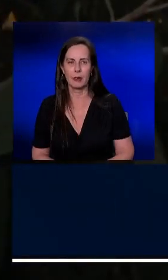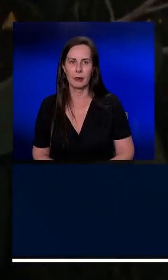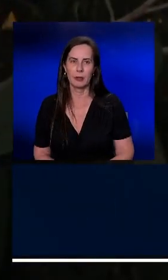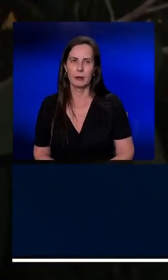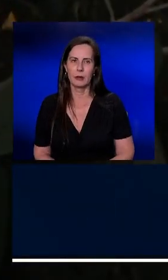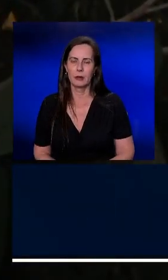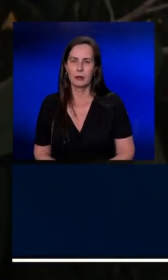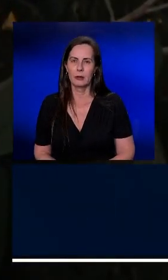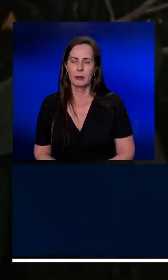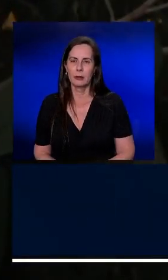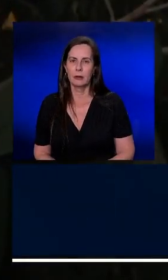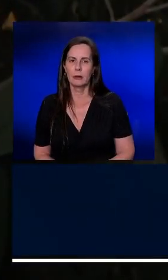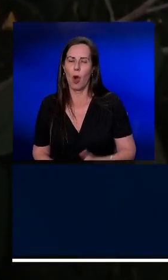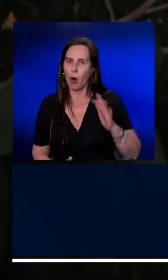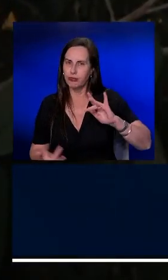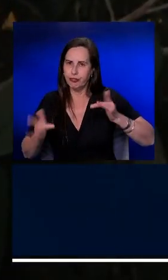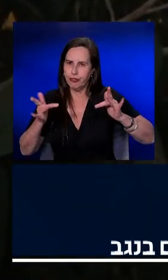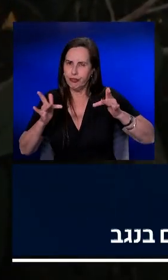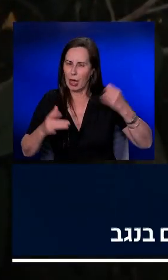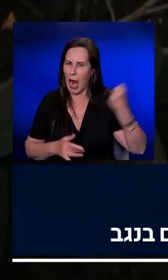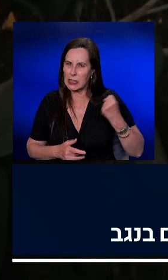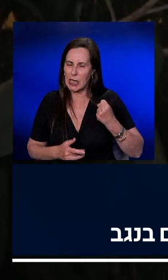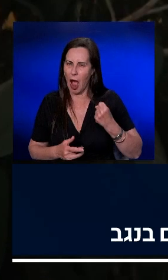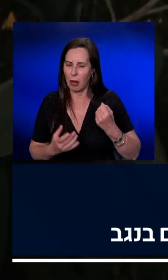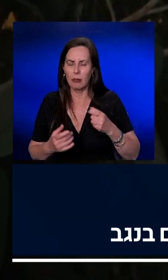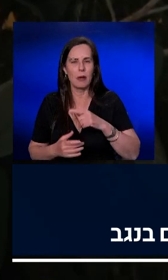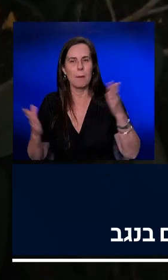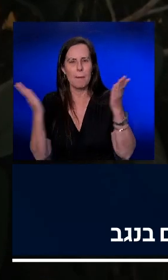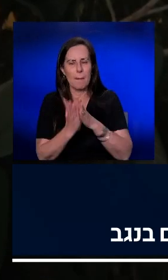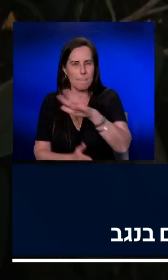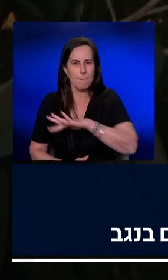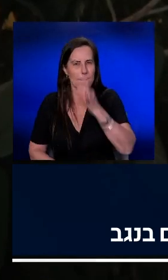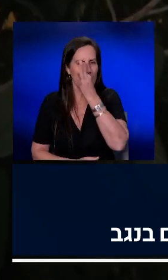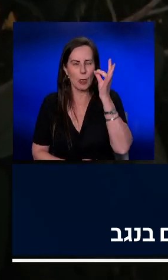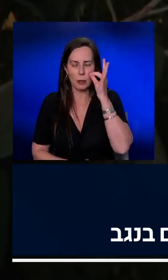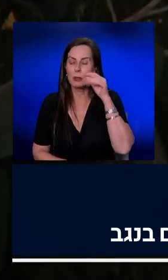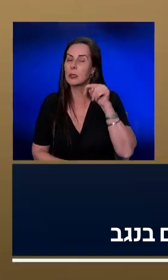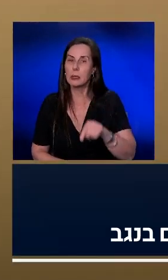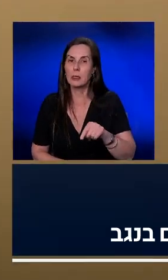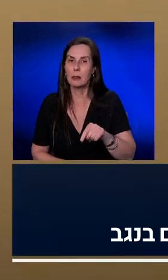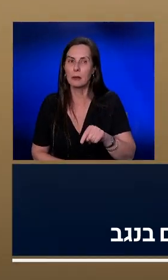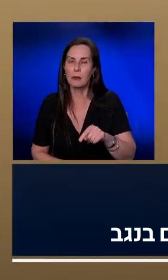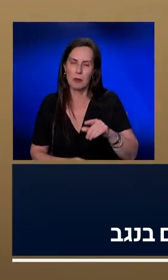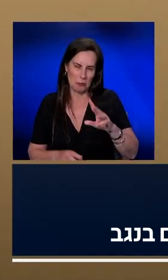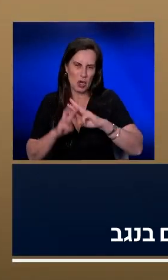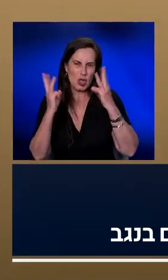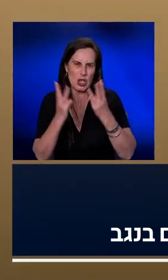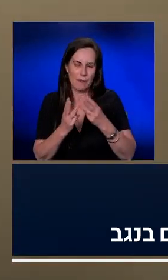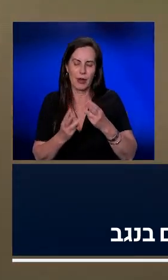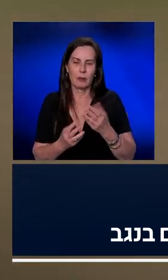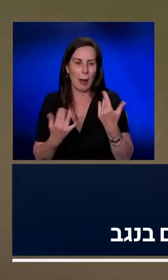נכון, מיכל, עוד קטטה אלימה והמונית בפזורה הבדואית. הפעם זה קורה בשבט אבו ג'ודה, רק כמה